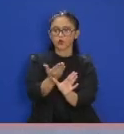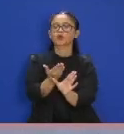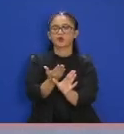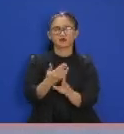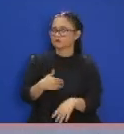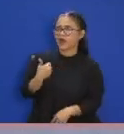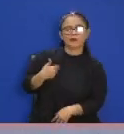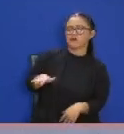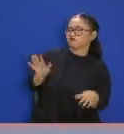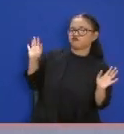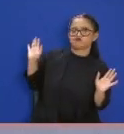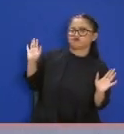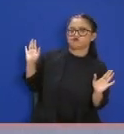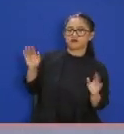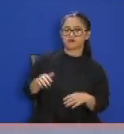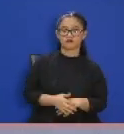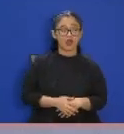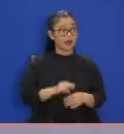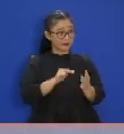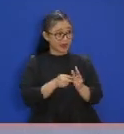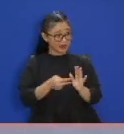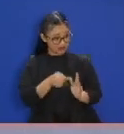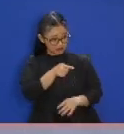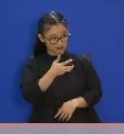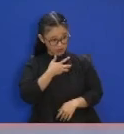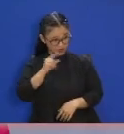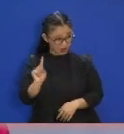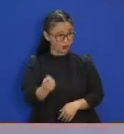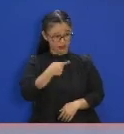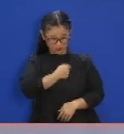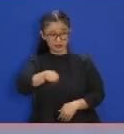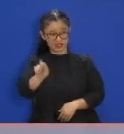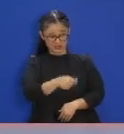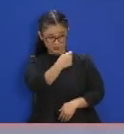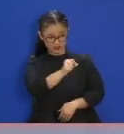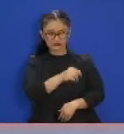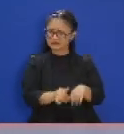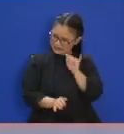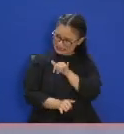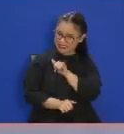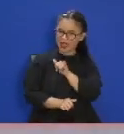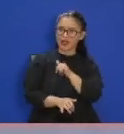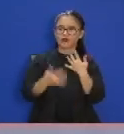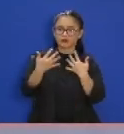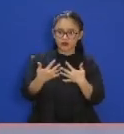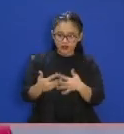aku enggak mau. Terus aku mau dari awal pengen jadi pemain bulu tangkis. Iya. Terus akhirnya